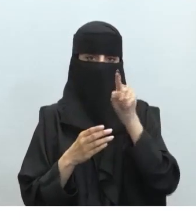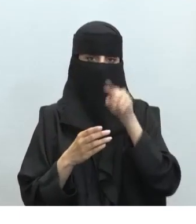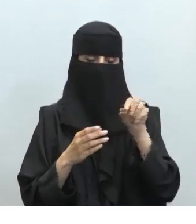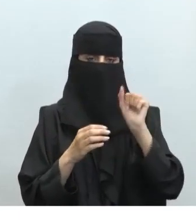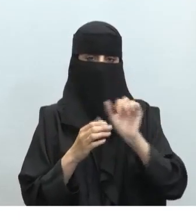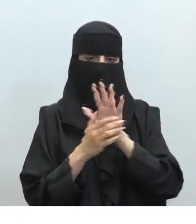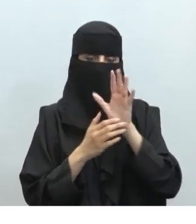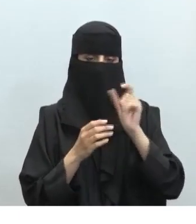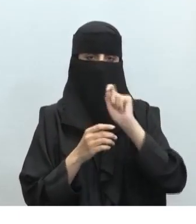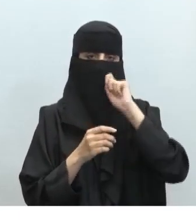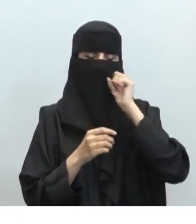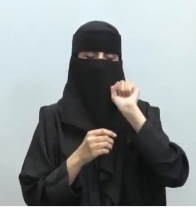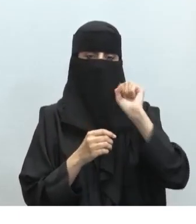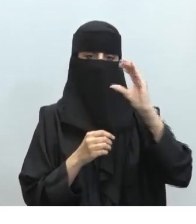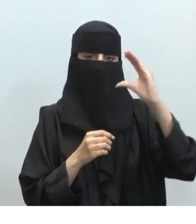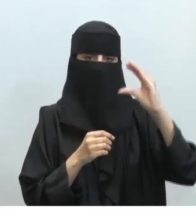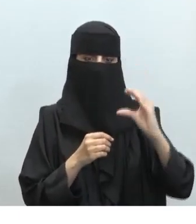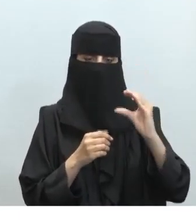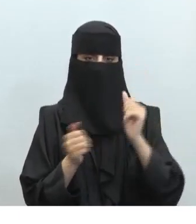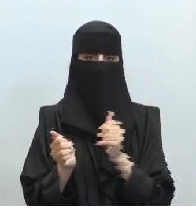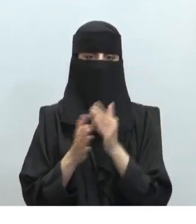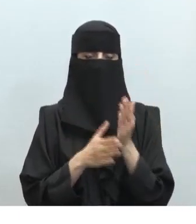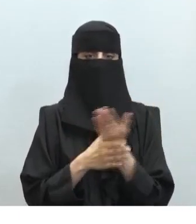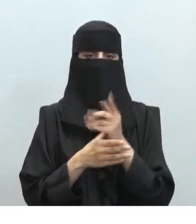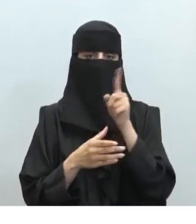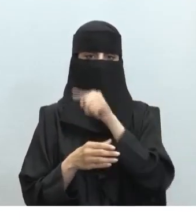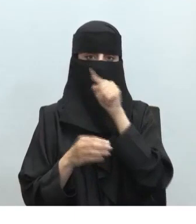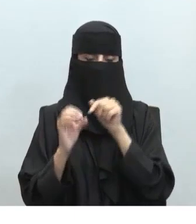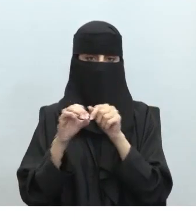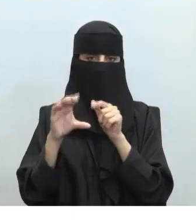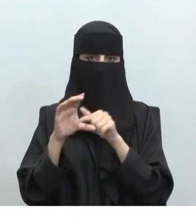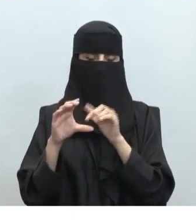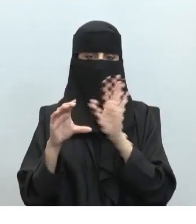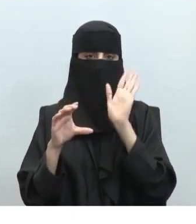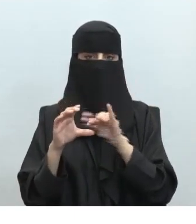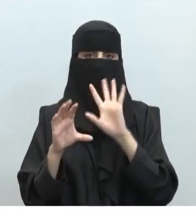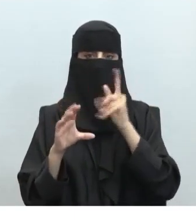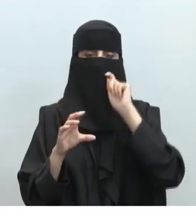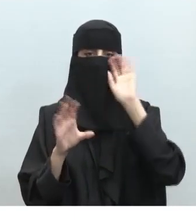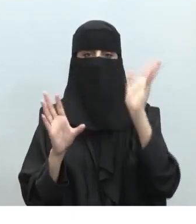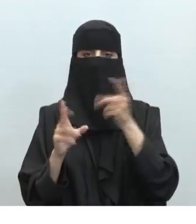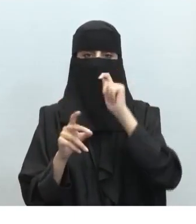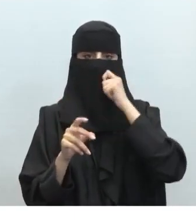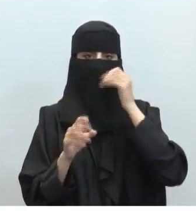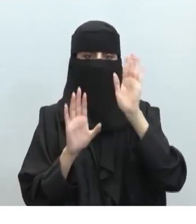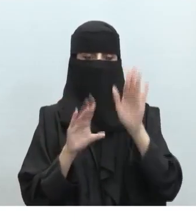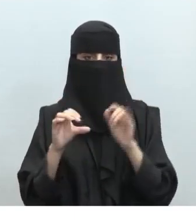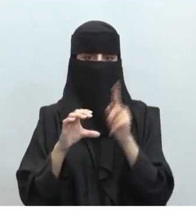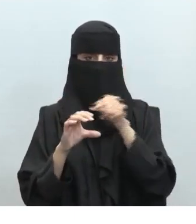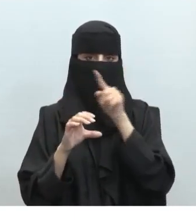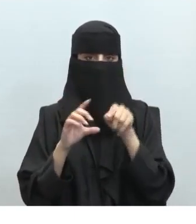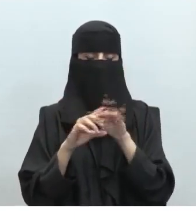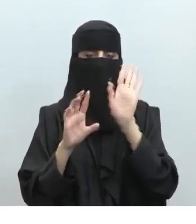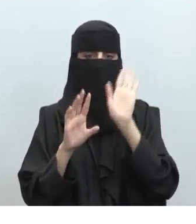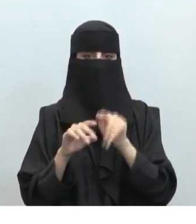يحمل الصفات الذكوريه هو مسؤول على الصفات الذكوريه كروموسوم اكس حتى الذي يتواجد عند الذكر لا نتخيل ان كروموسوم اكس وفقط للاناث